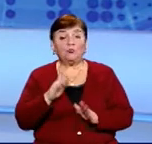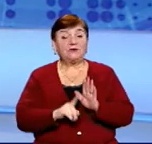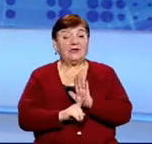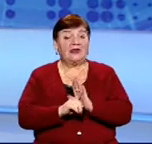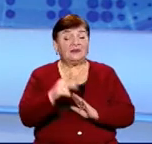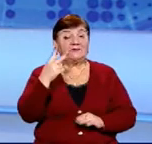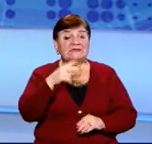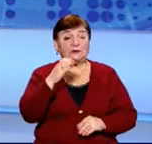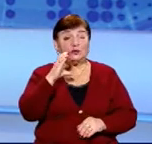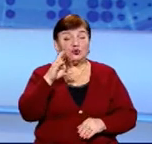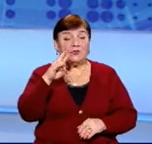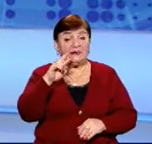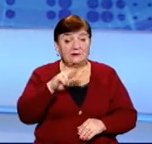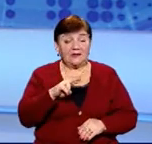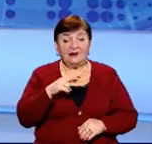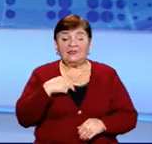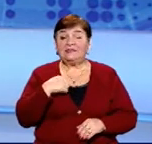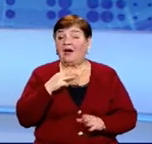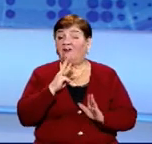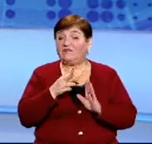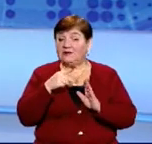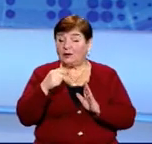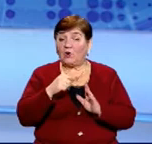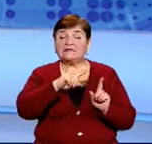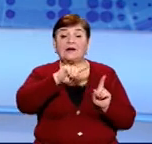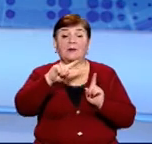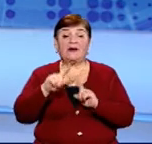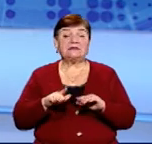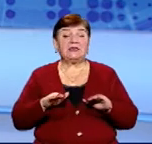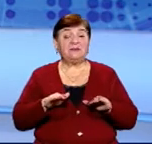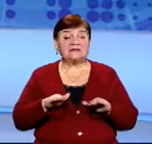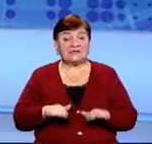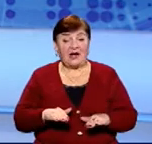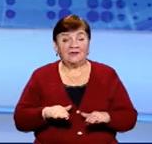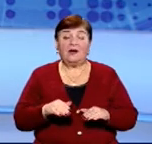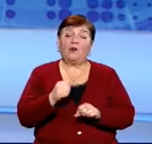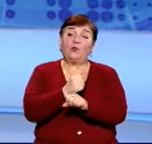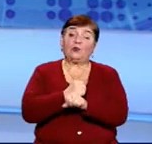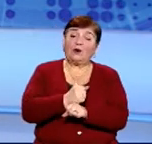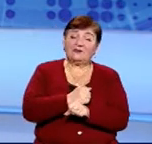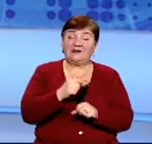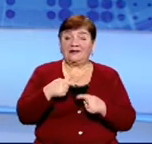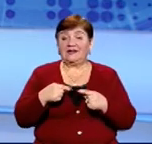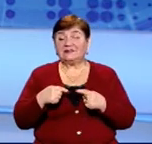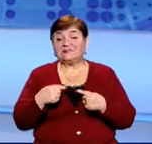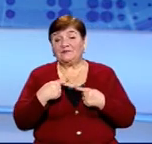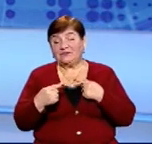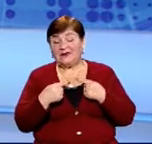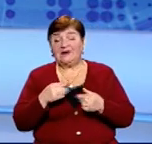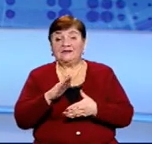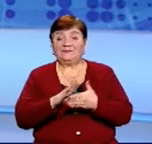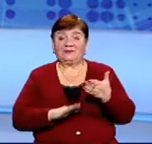початку ХХ століття. На набійках зображені, зокрема, закарпатські міста, церкви та курорти. З колекціонером поспілкувався